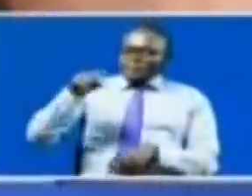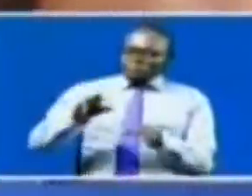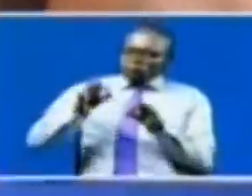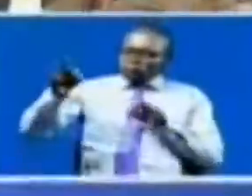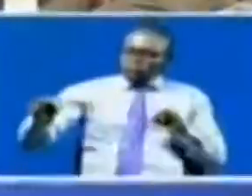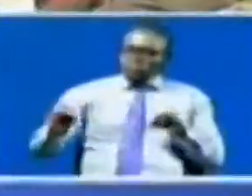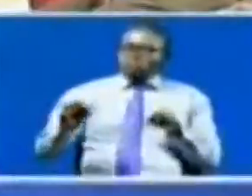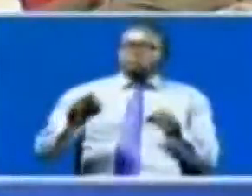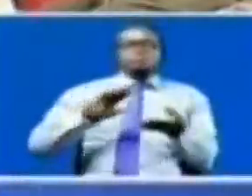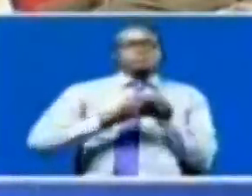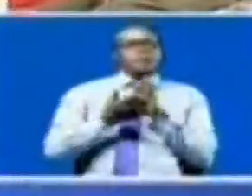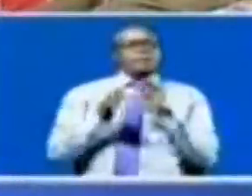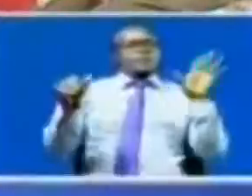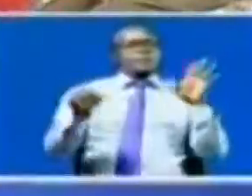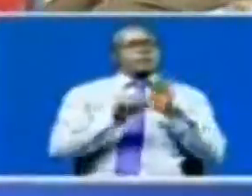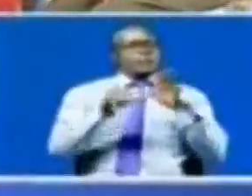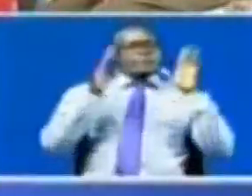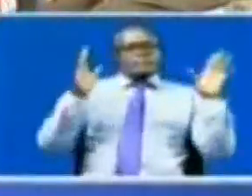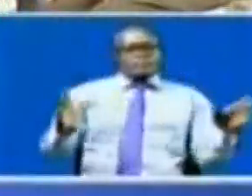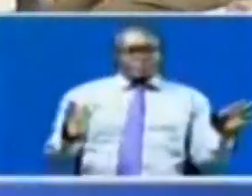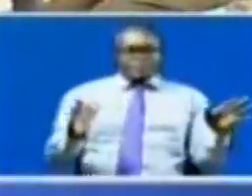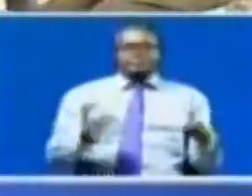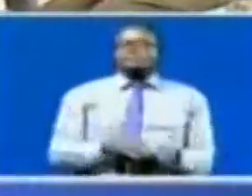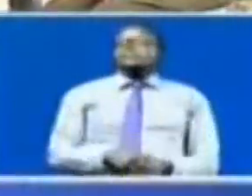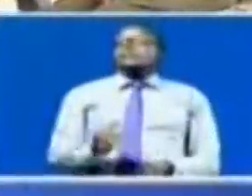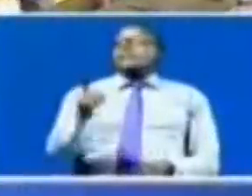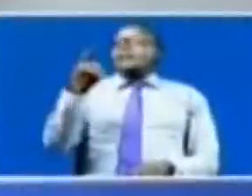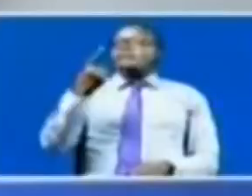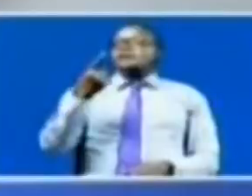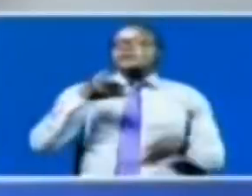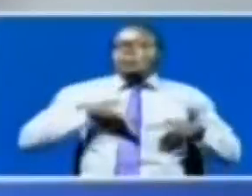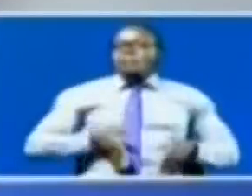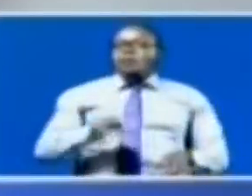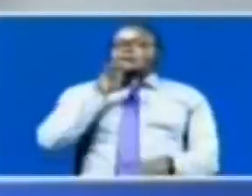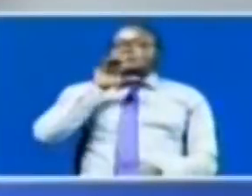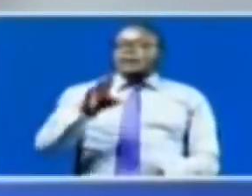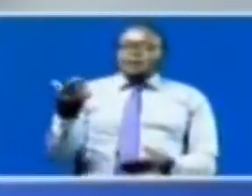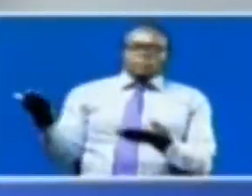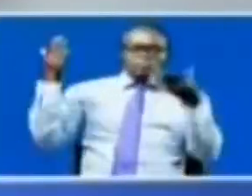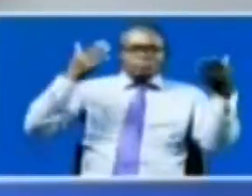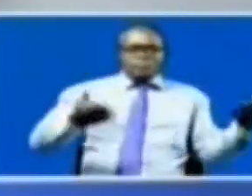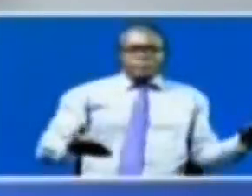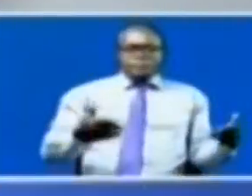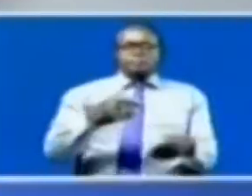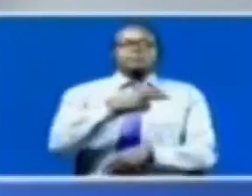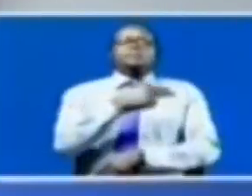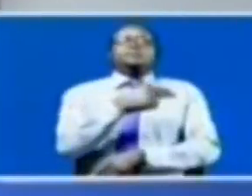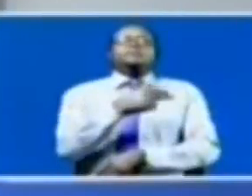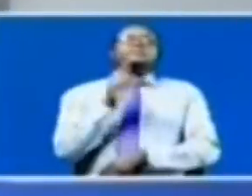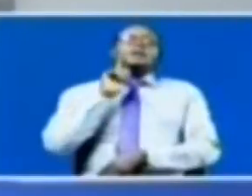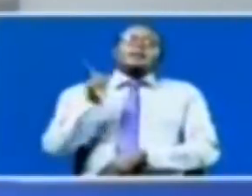hawakujua ingegeuka kuwa chanzo cha masaibu ya kifungua mimba wao ambaye sasa anapokea matibabu kwenye chumba cha